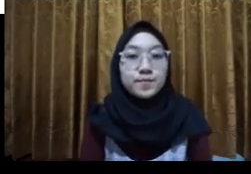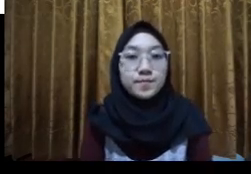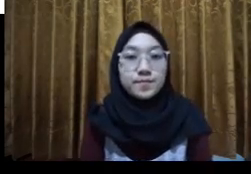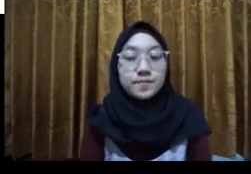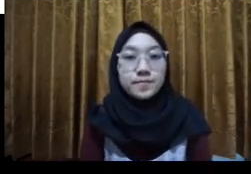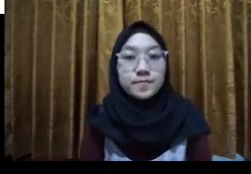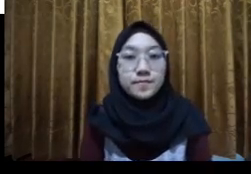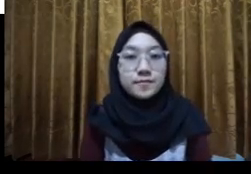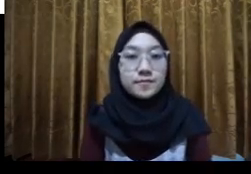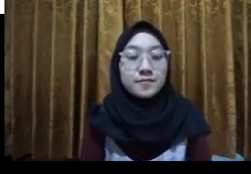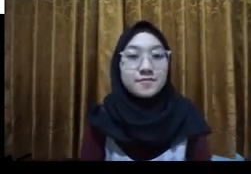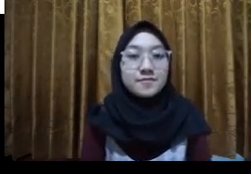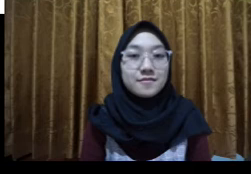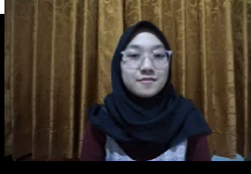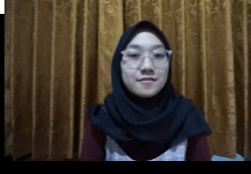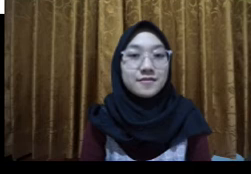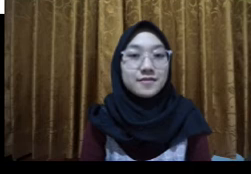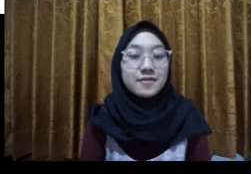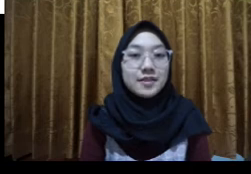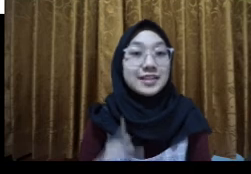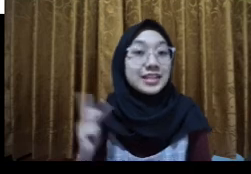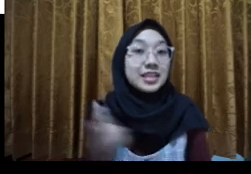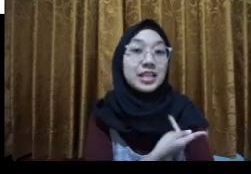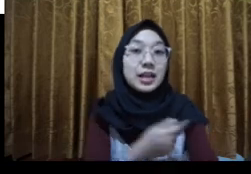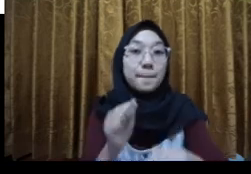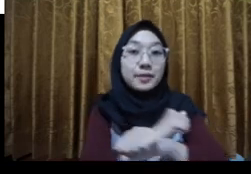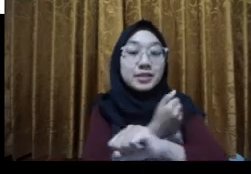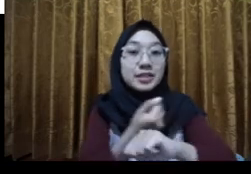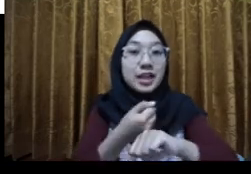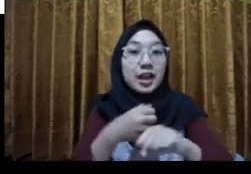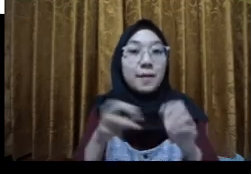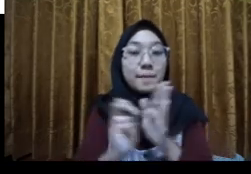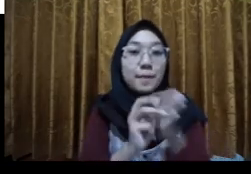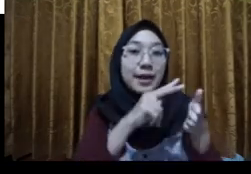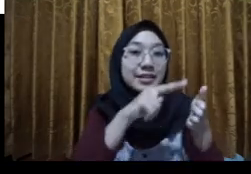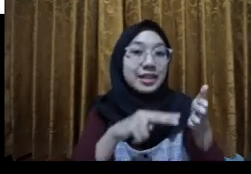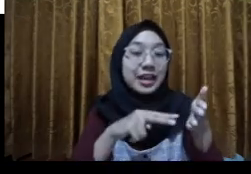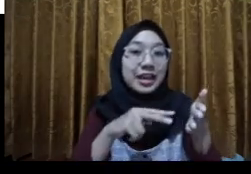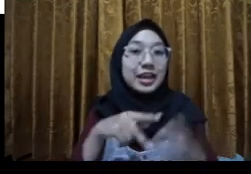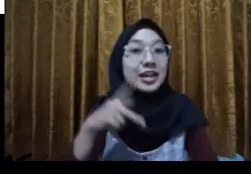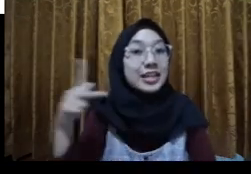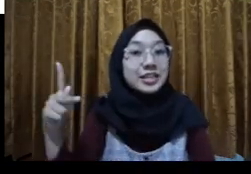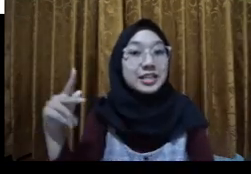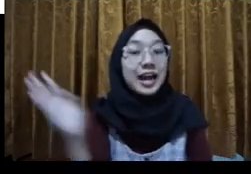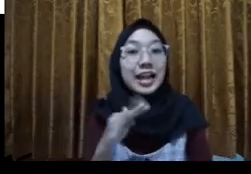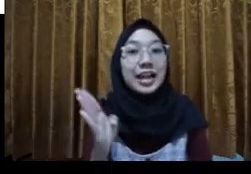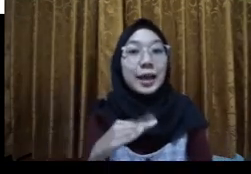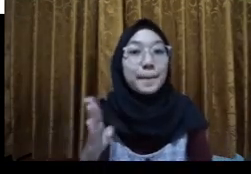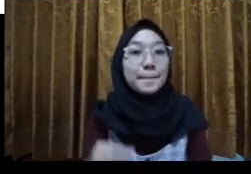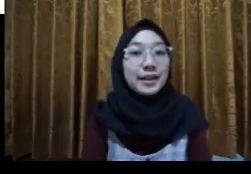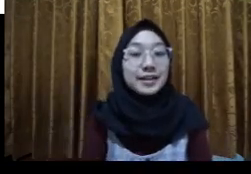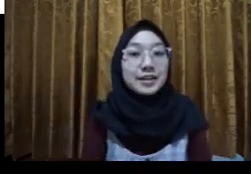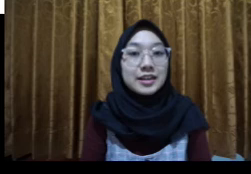membaca daftar isi, membaca daftar isi, dan kita bisa melihat halaman berapa yang ingin kita baca. Itu